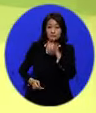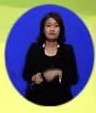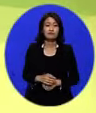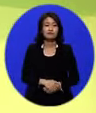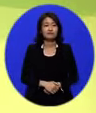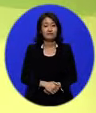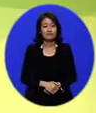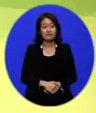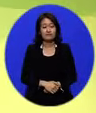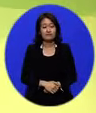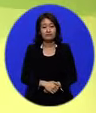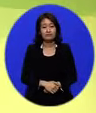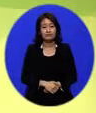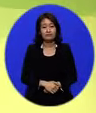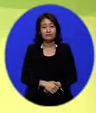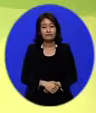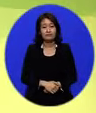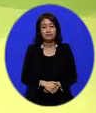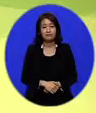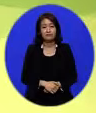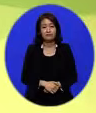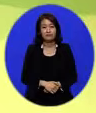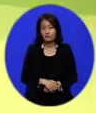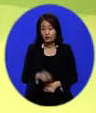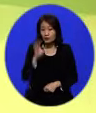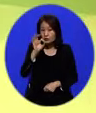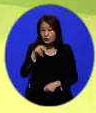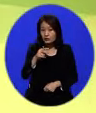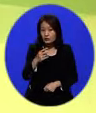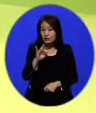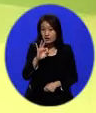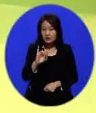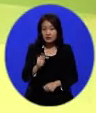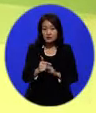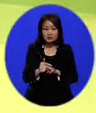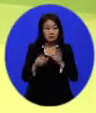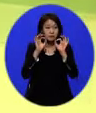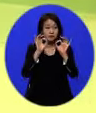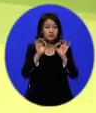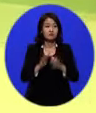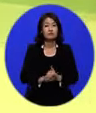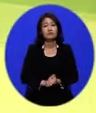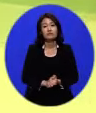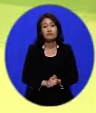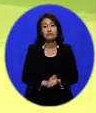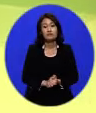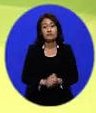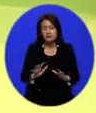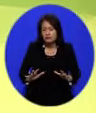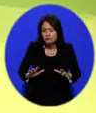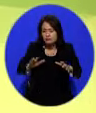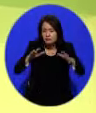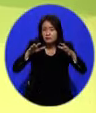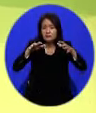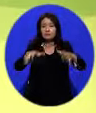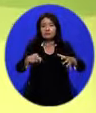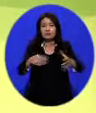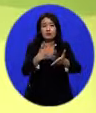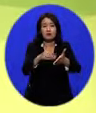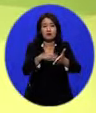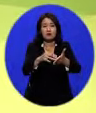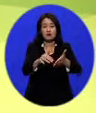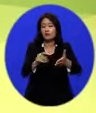있고. 네. 이 유대인들은요, 자, 보세요. 전 세계적으로